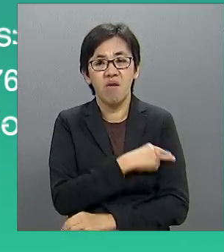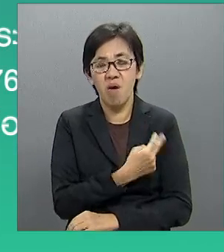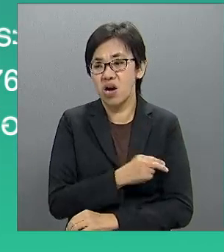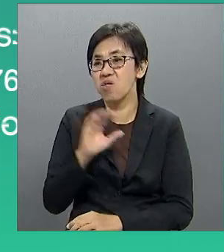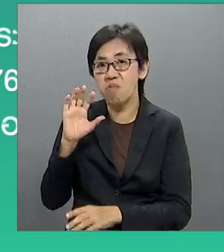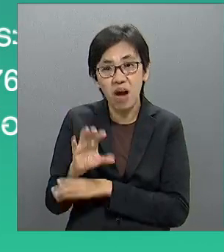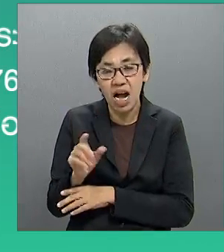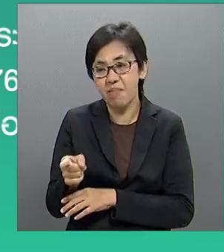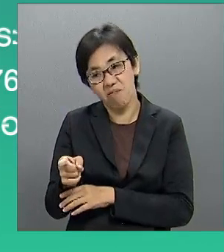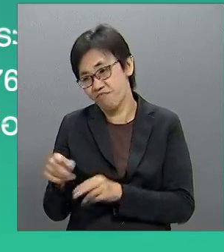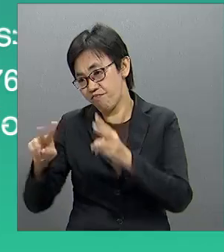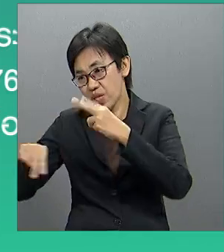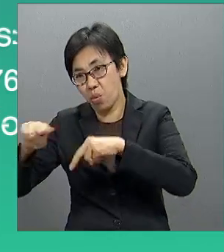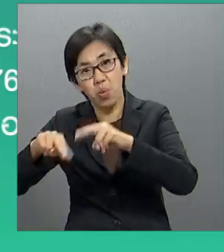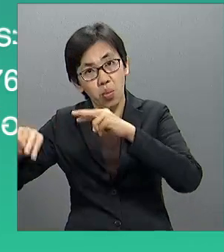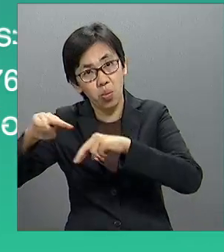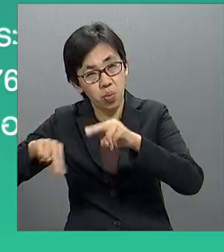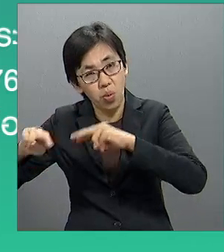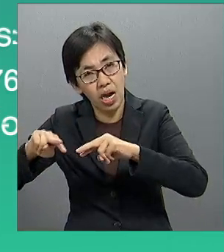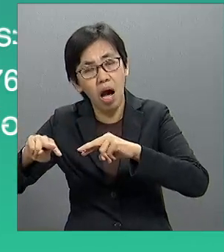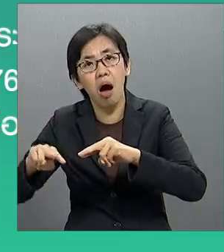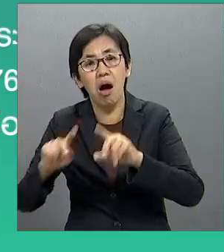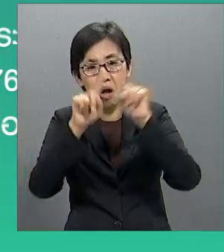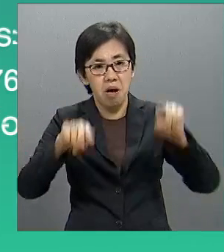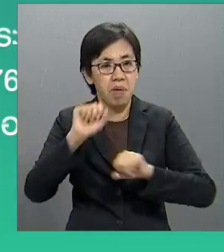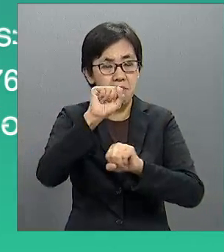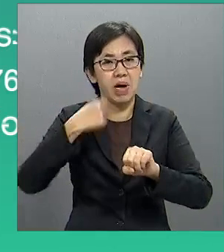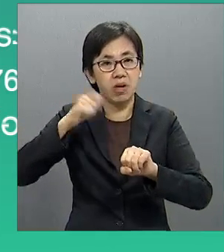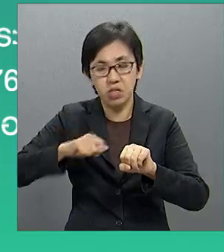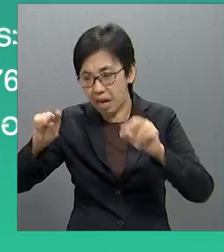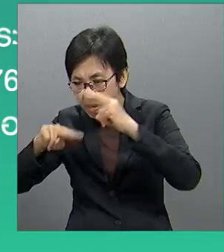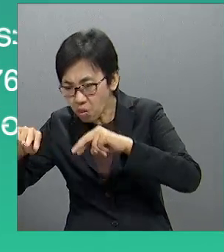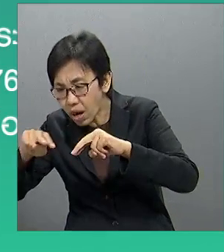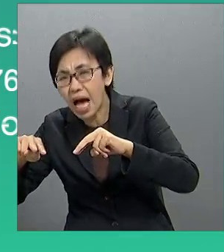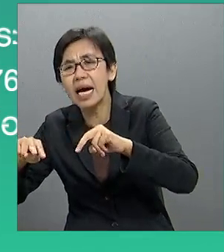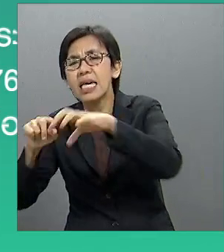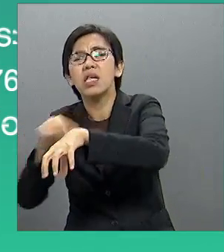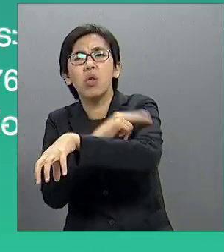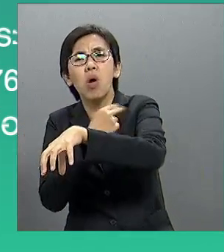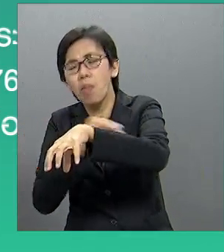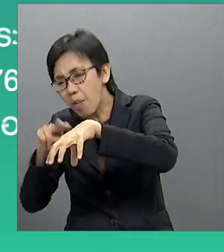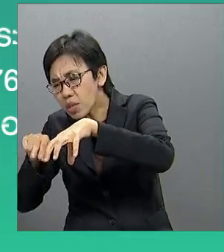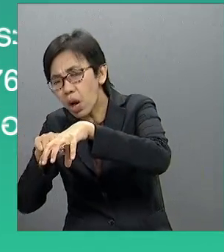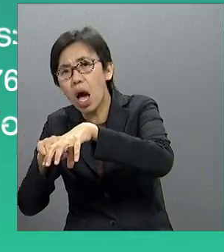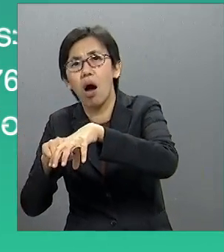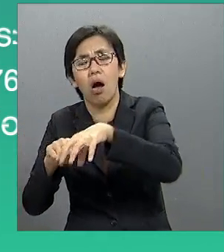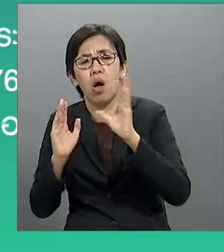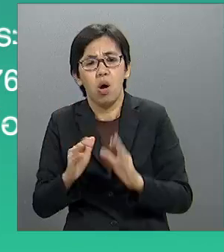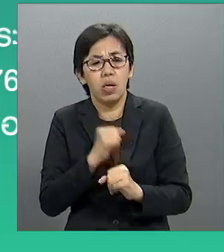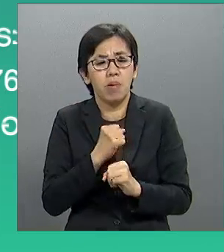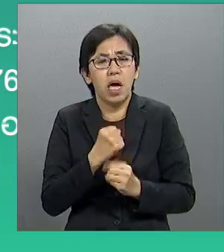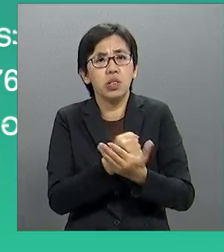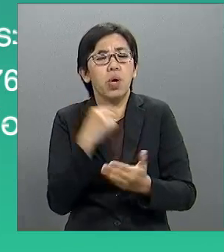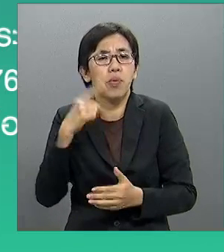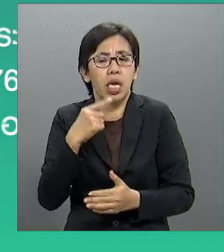ตรวจค้นโอ๊ยบักมีหมายศาลเข้ามาแล้วก็มาตรวจค้นอะไรแบบนี้ซึ่งอันนี้มันสร้างความหวาดกลัวให้กับคนที่ทำงานช่วยเหลือผู้หญิงเป็นอย่าง